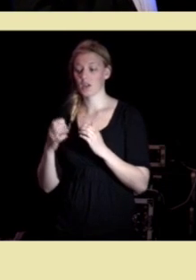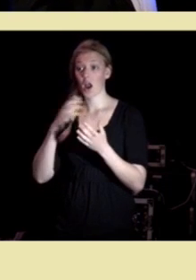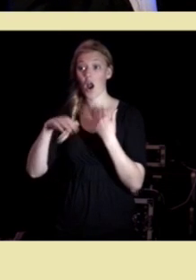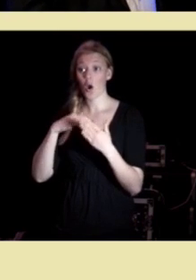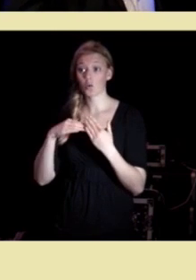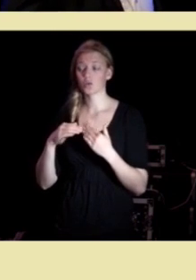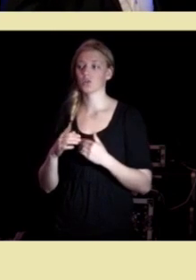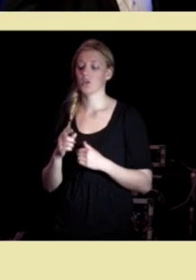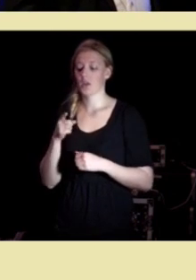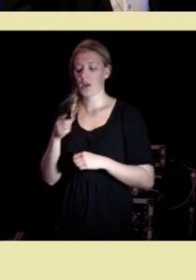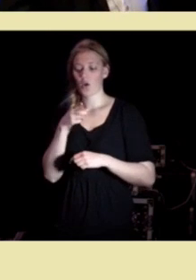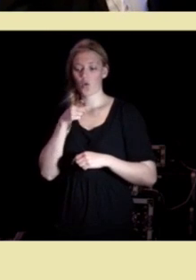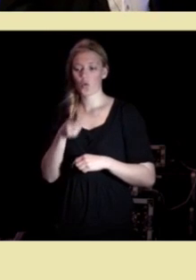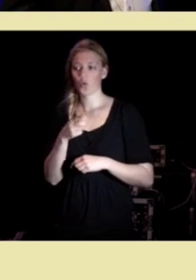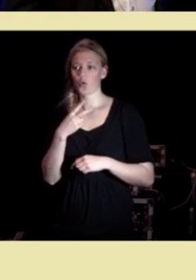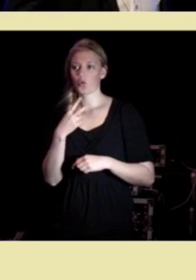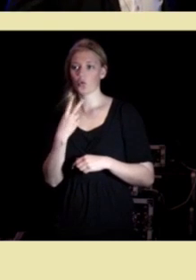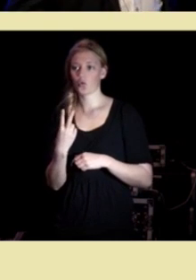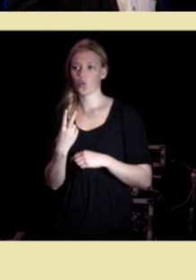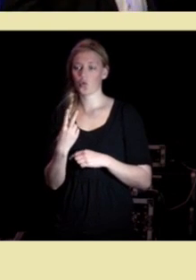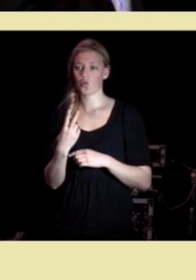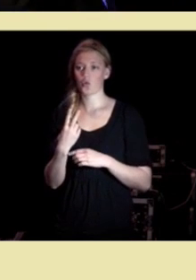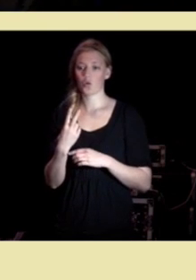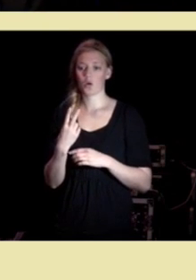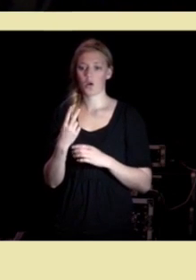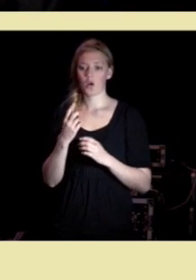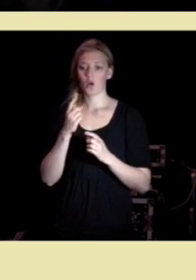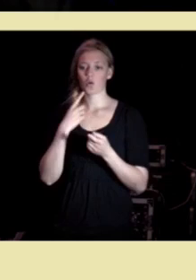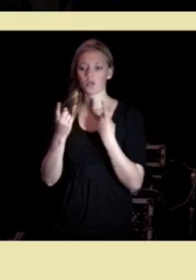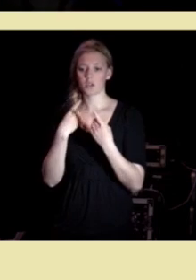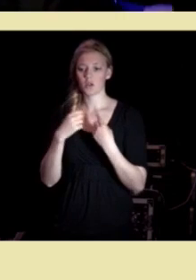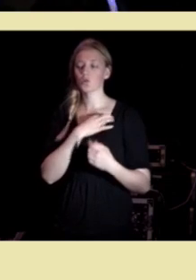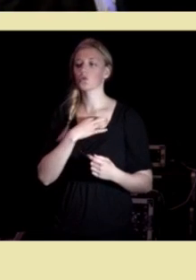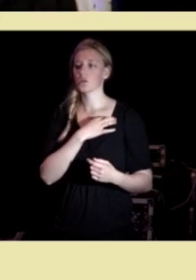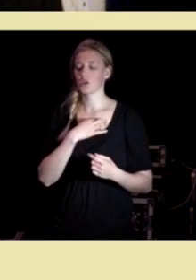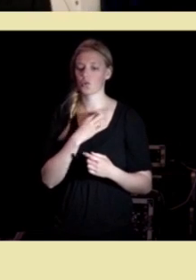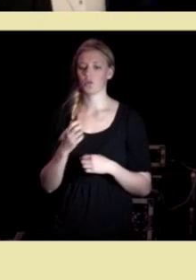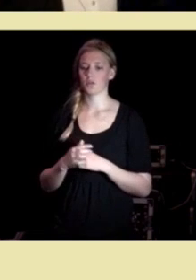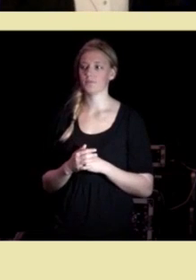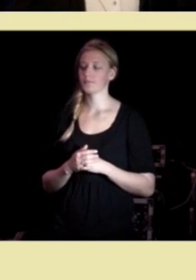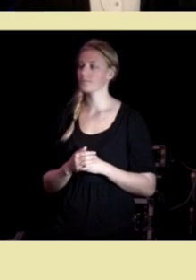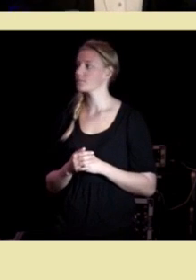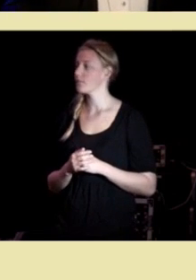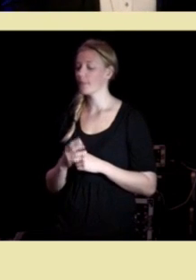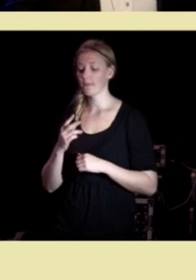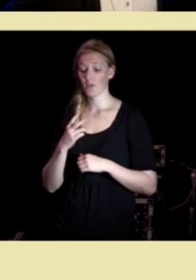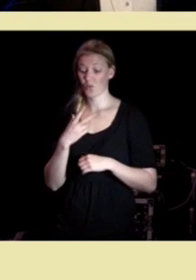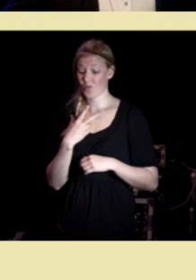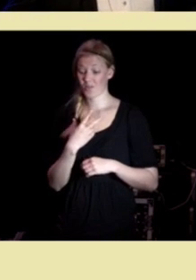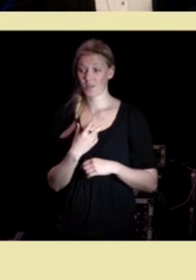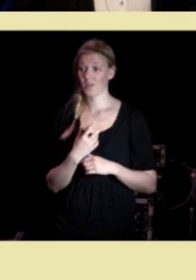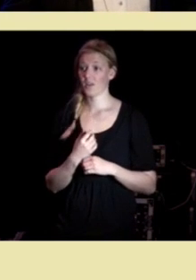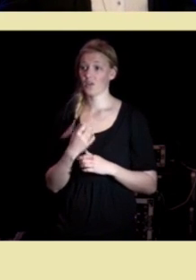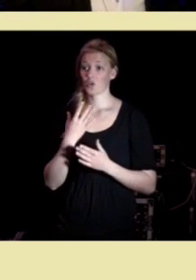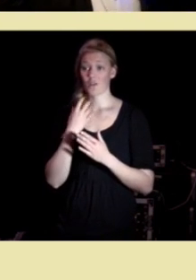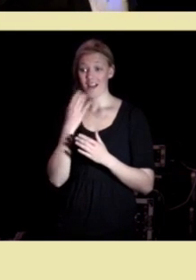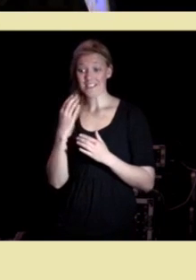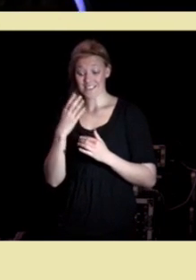Denne avdelingen her har 102 konsultasjoner per uke i kapasitet, og så er de oppe i 130. Sånn skal det ikke